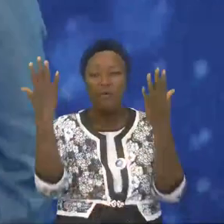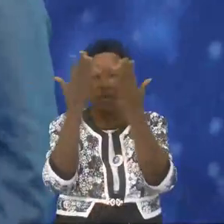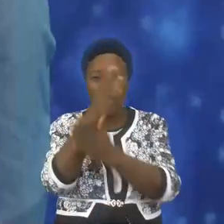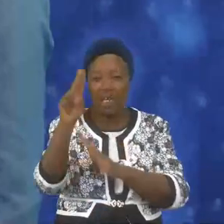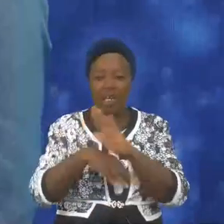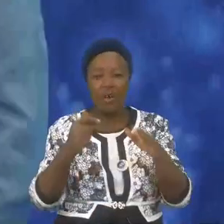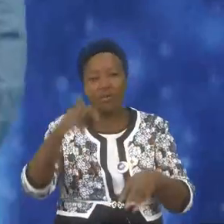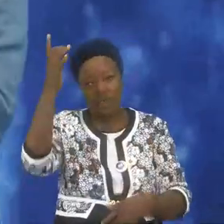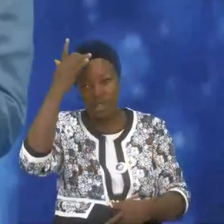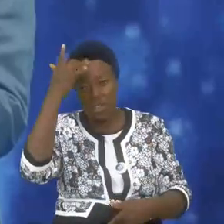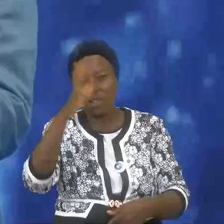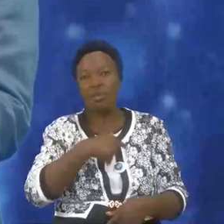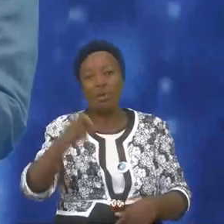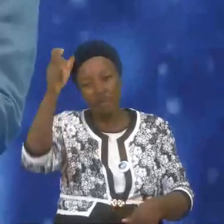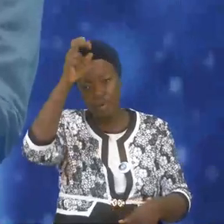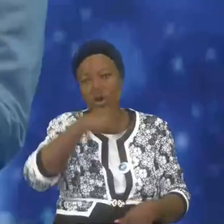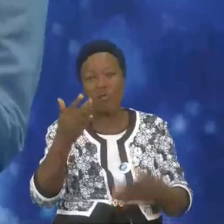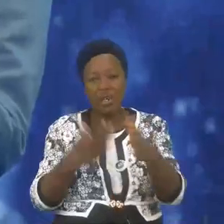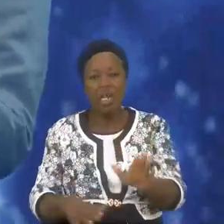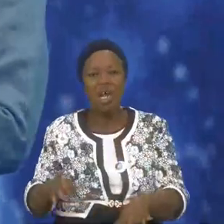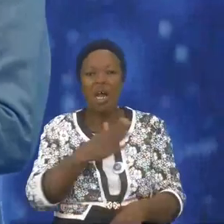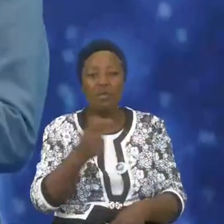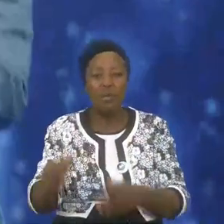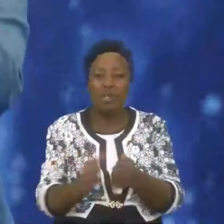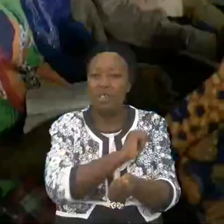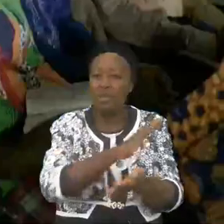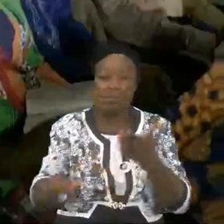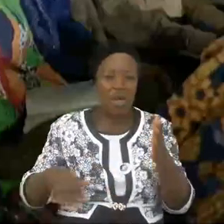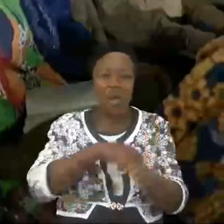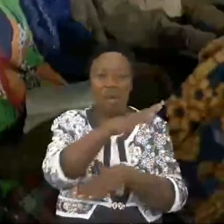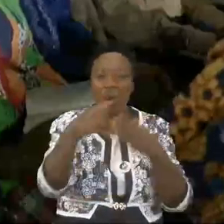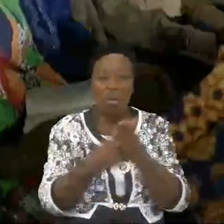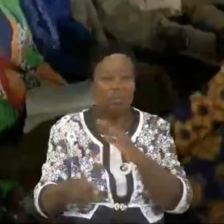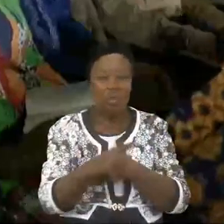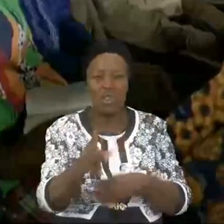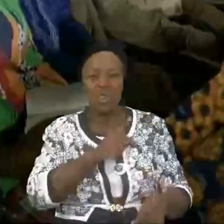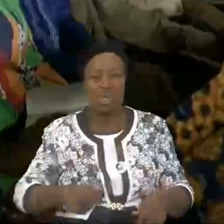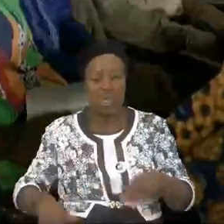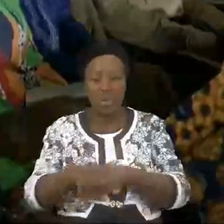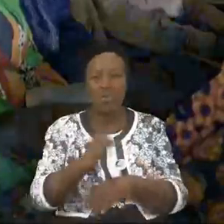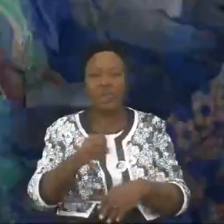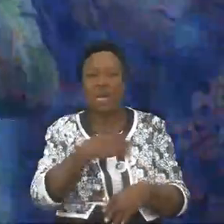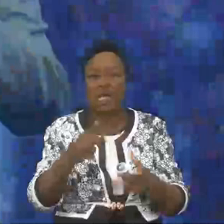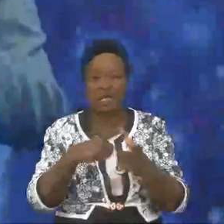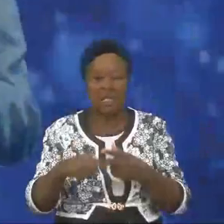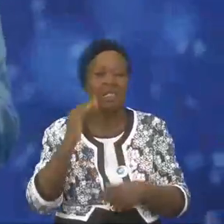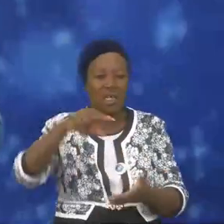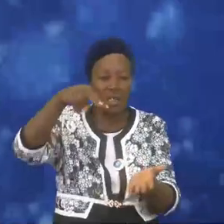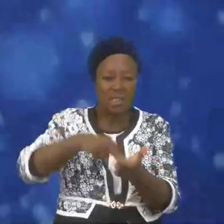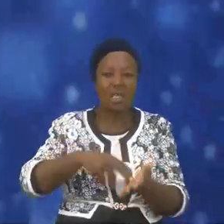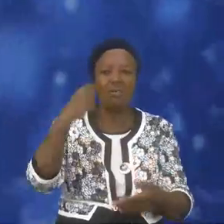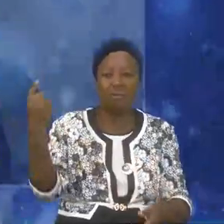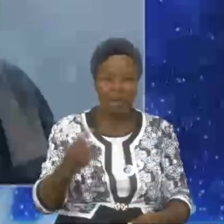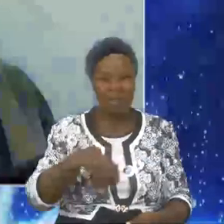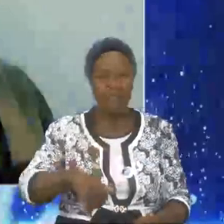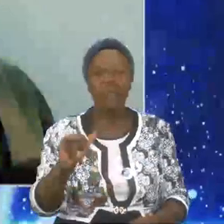de maladie, de démons, tous ces royaumes de la mort, il détruira ces royaumes et lui-même subsistera